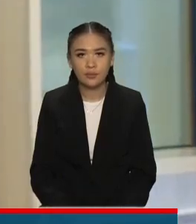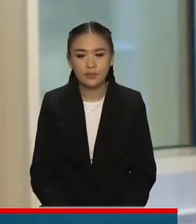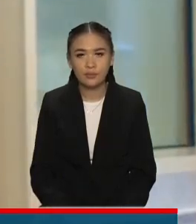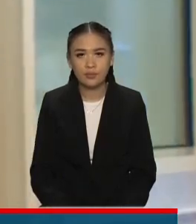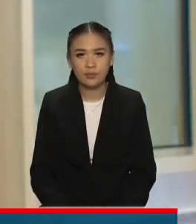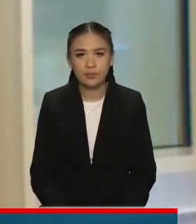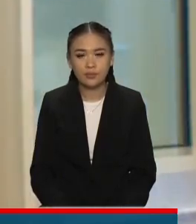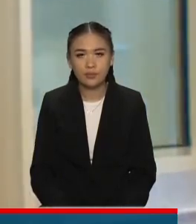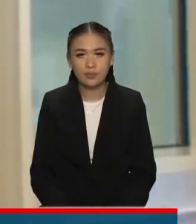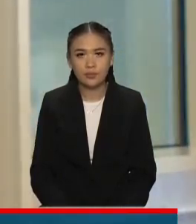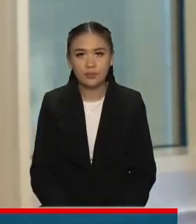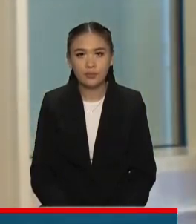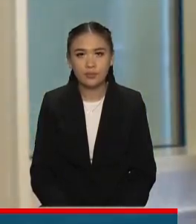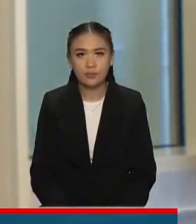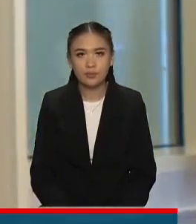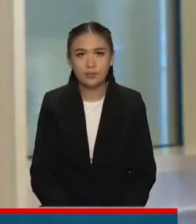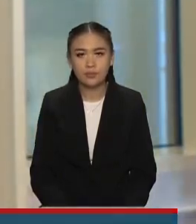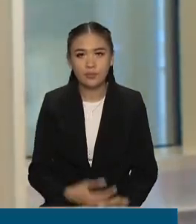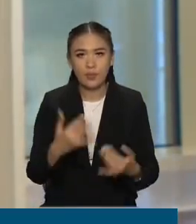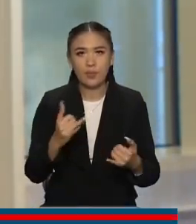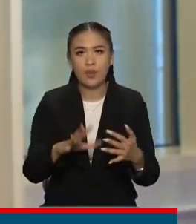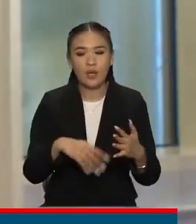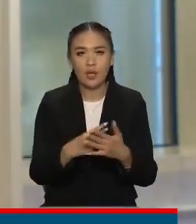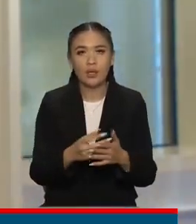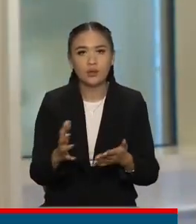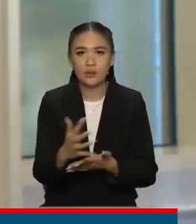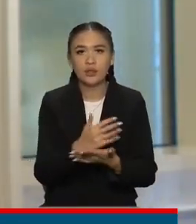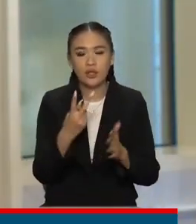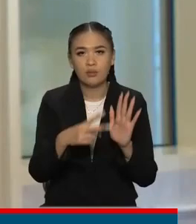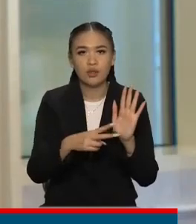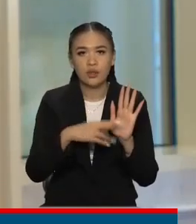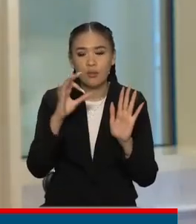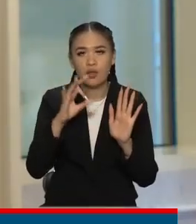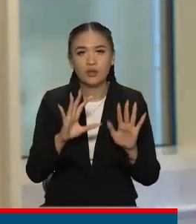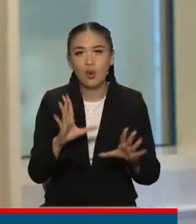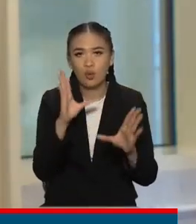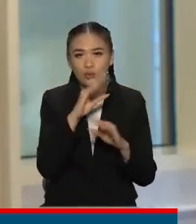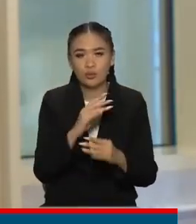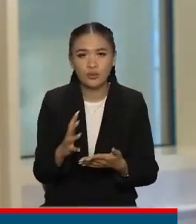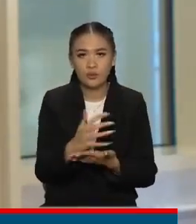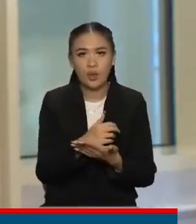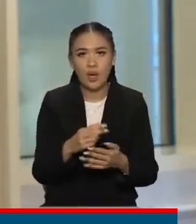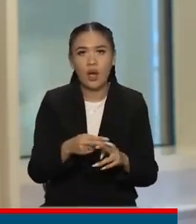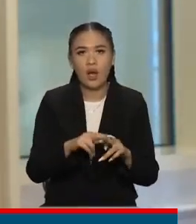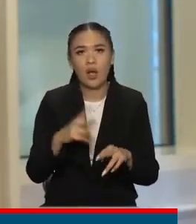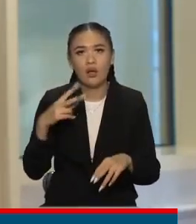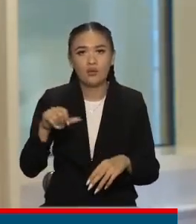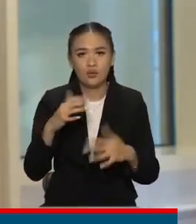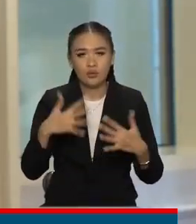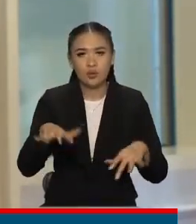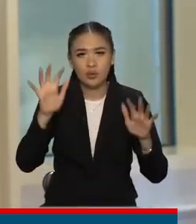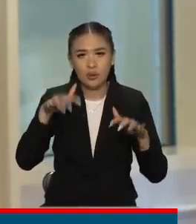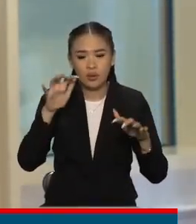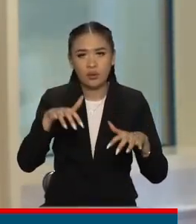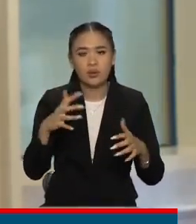Целом на сегодняшний день мы убрали 27%. Бүгінге дейін астықтың 27% жинап үлгердік. Ал жауын шашын осымен екінші аптаға созылды. Үш